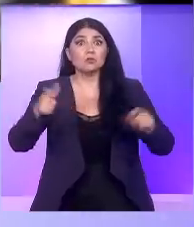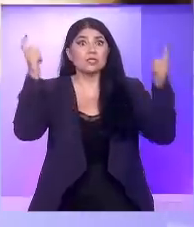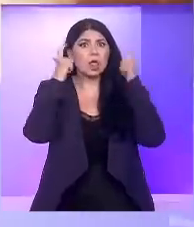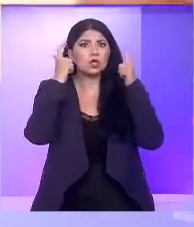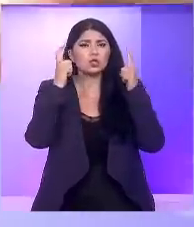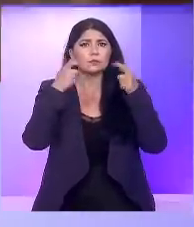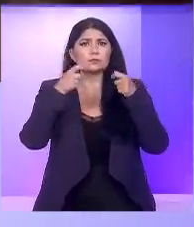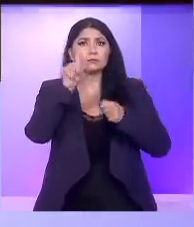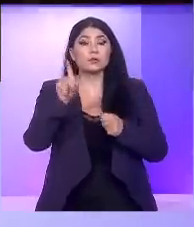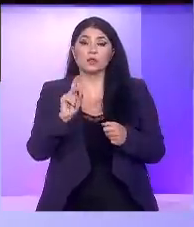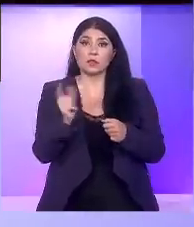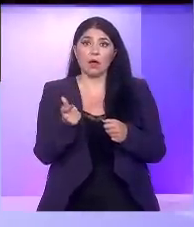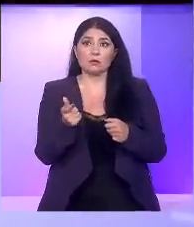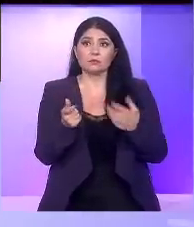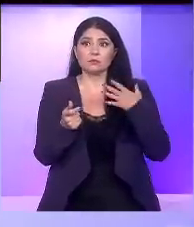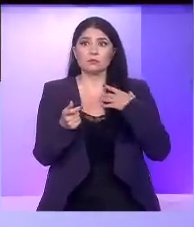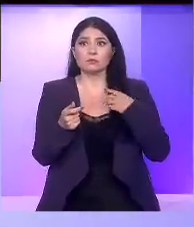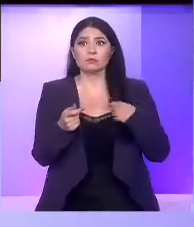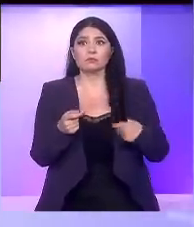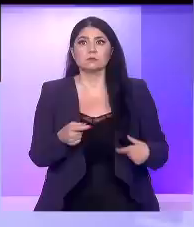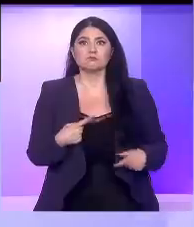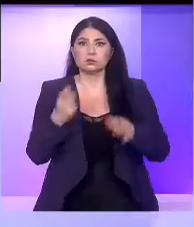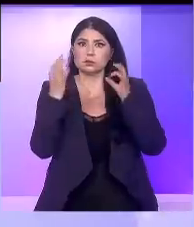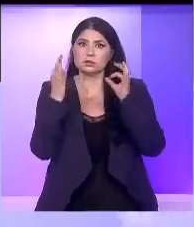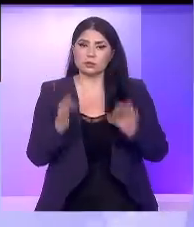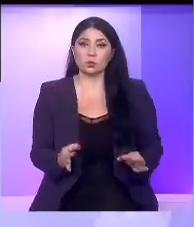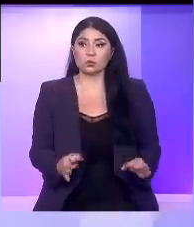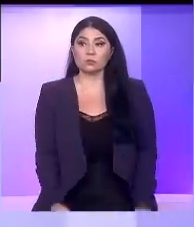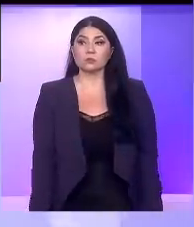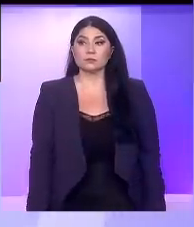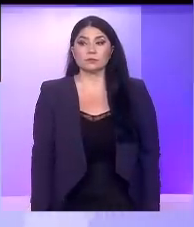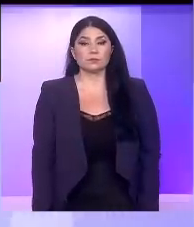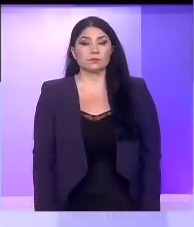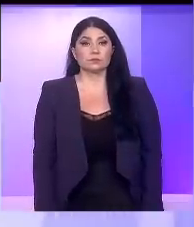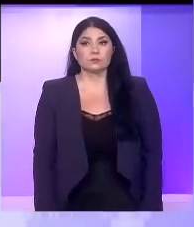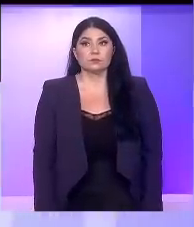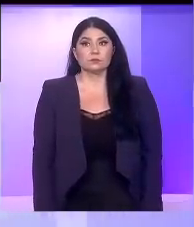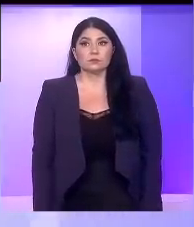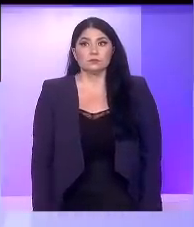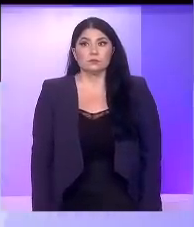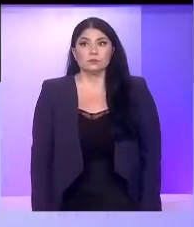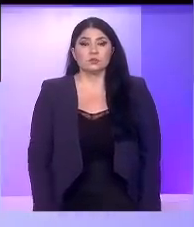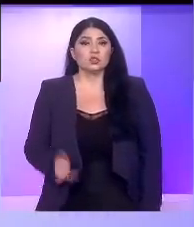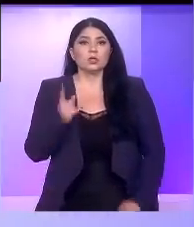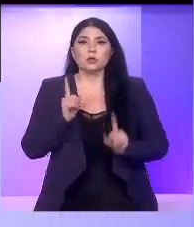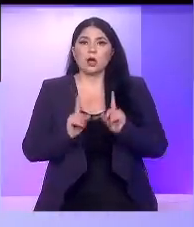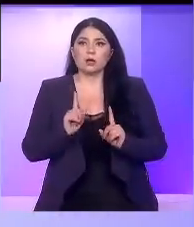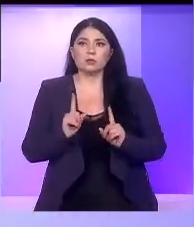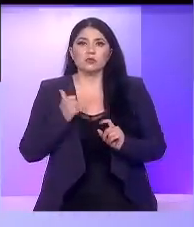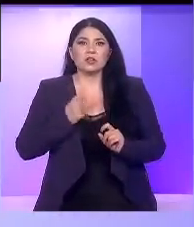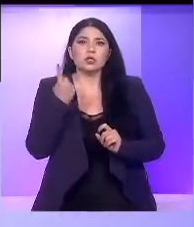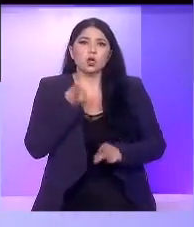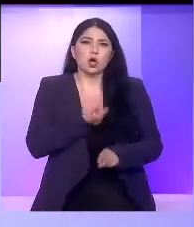Barbu? Sigur, incontestabil. Pentru că chiar și nevrând,